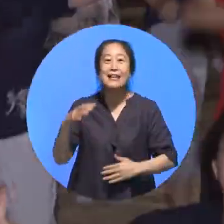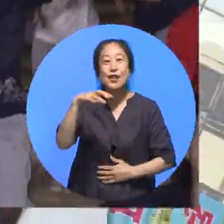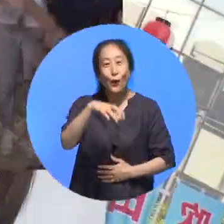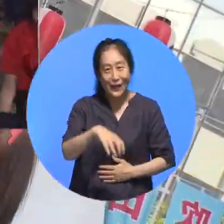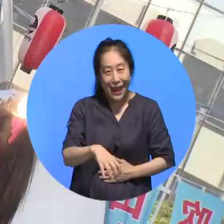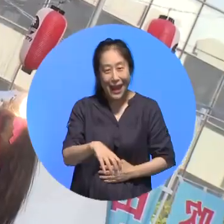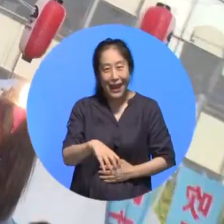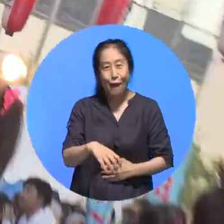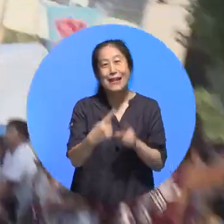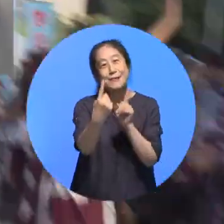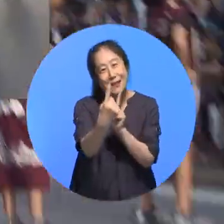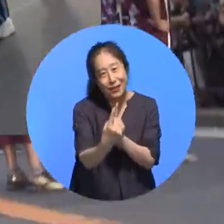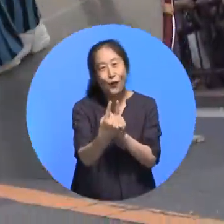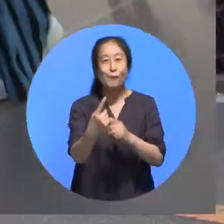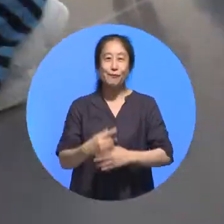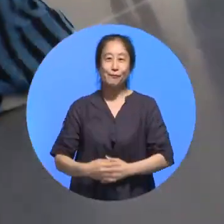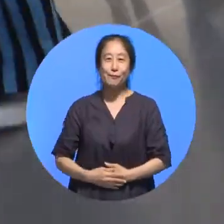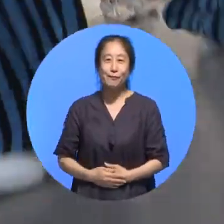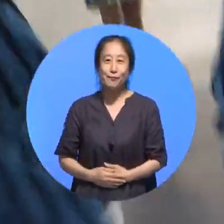し